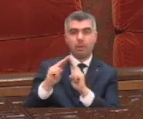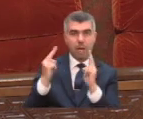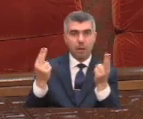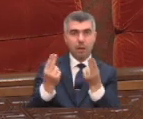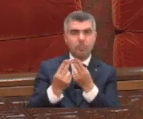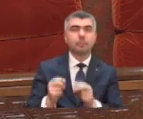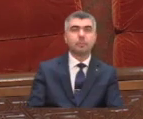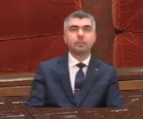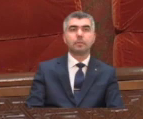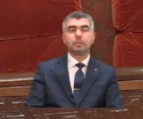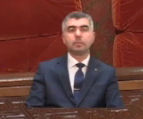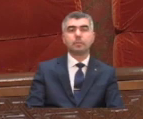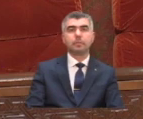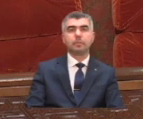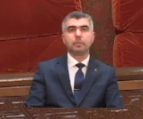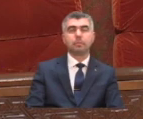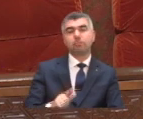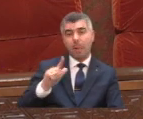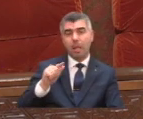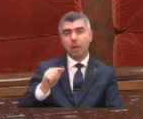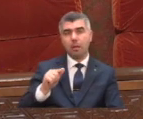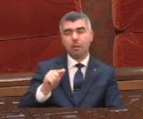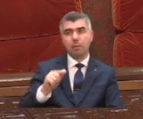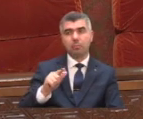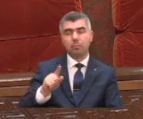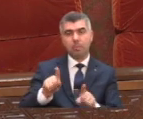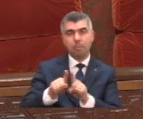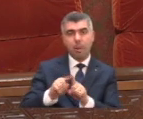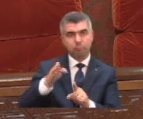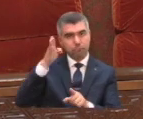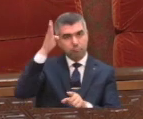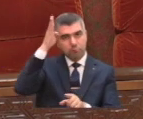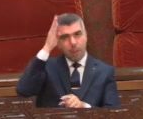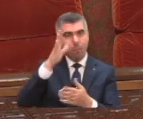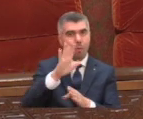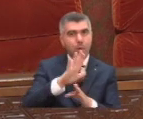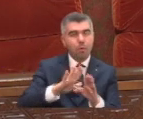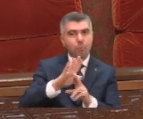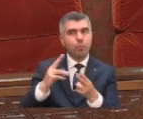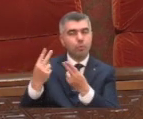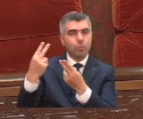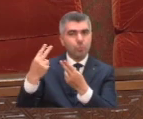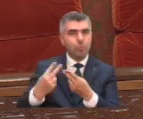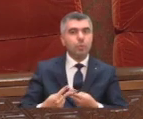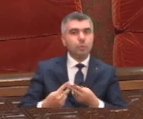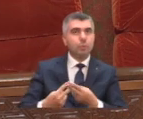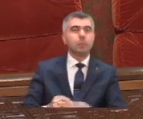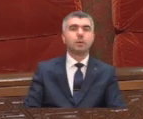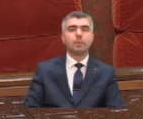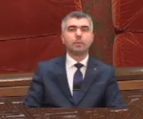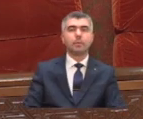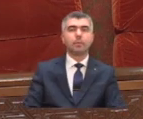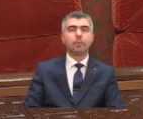هي عندها خبرات وكفاءات كيجيب استعانه بها وتعزيز